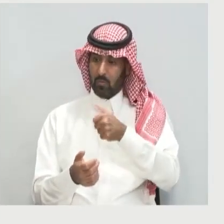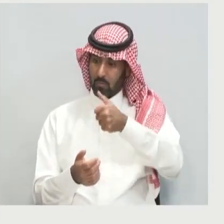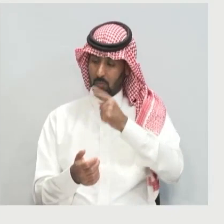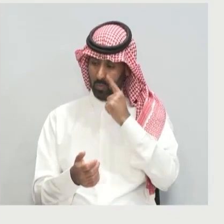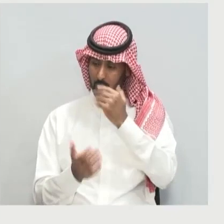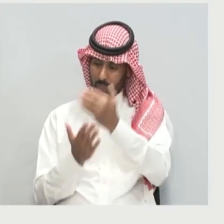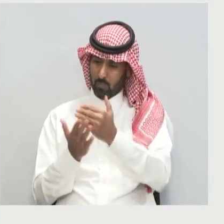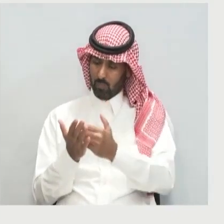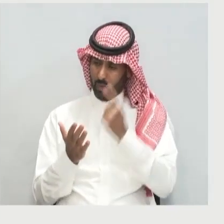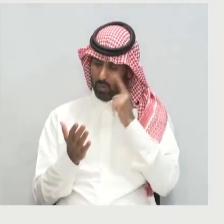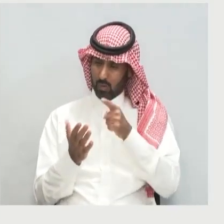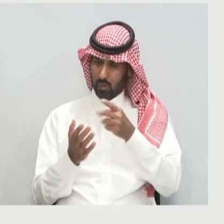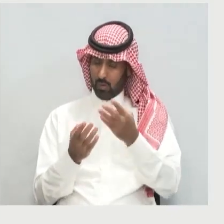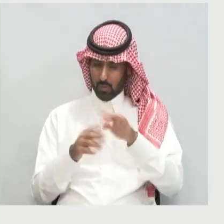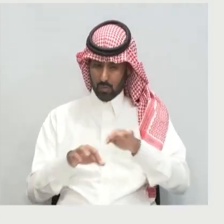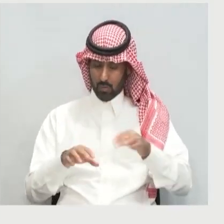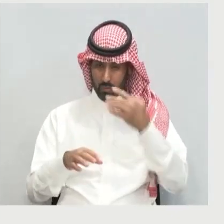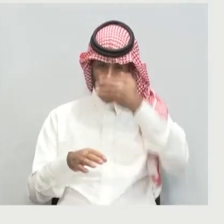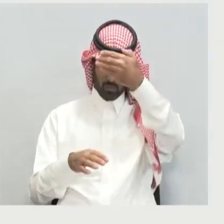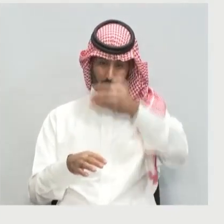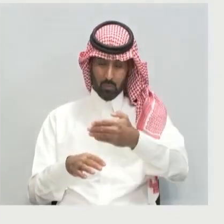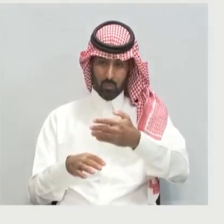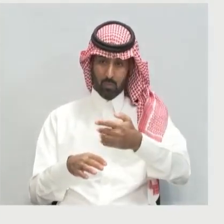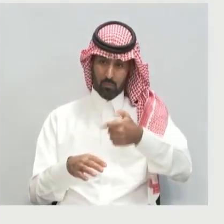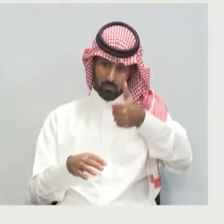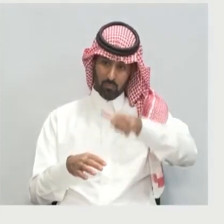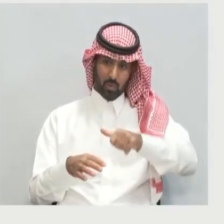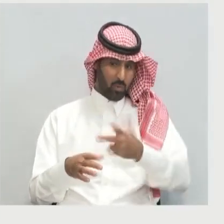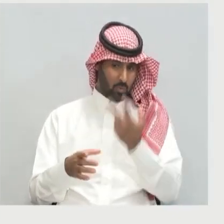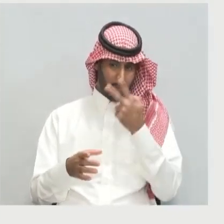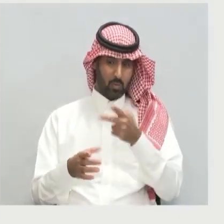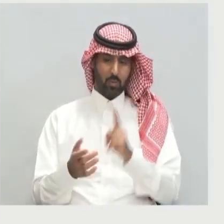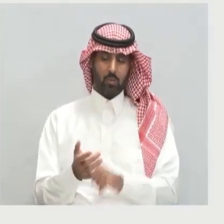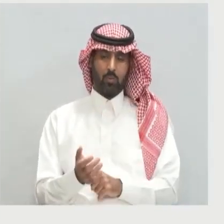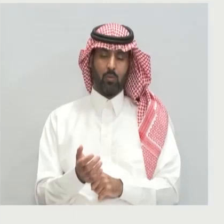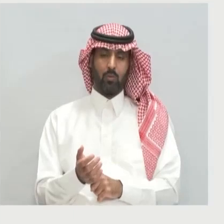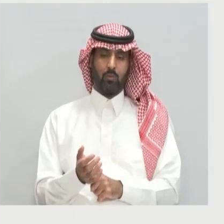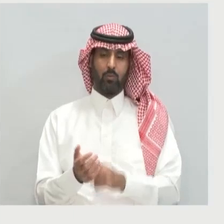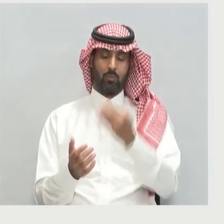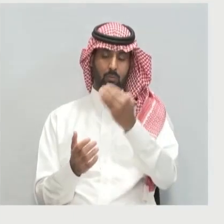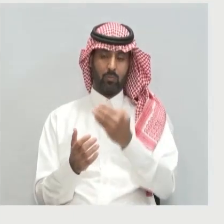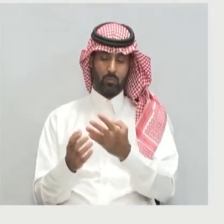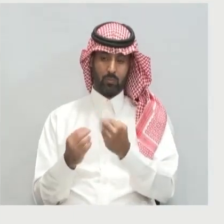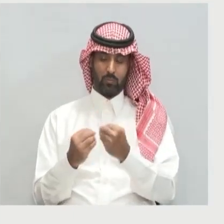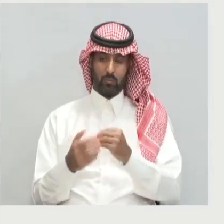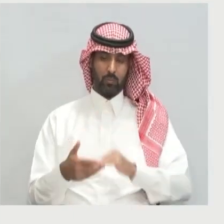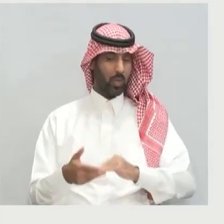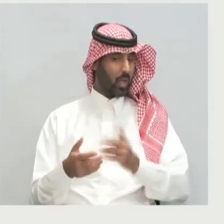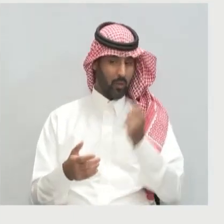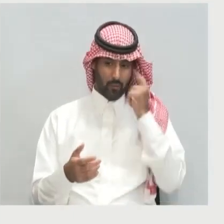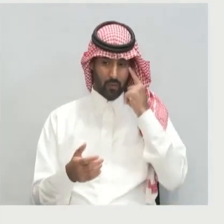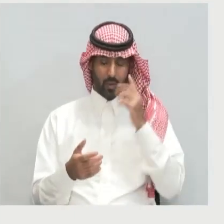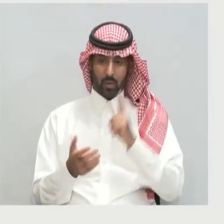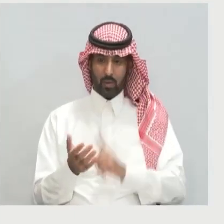التي نحصل عليها بتطبيق بعض المعايير عليها والتي تساعدنا على